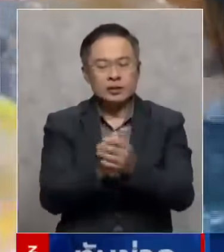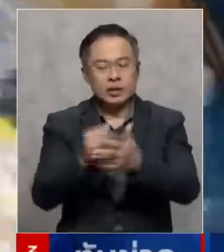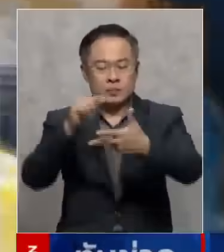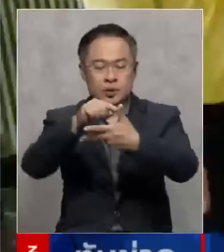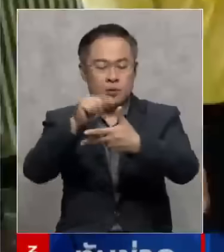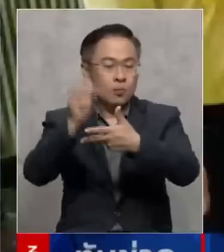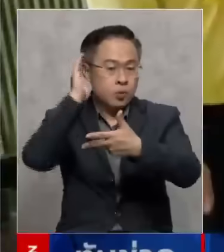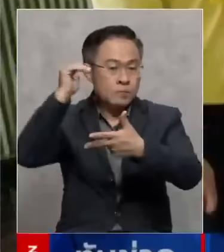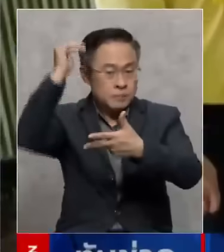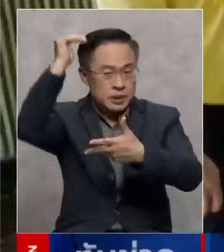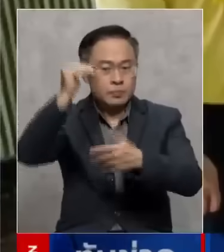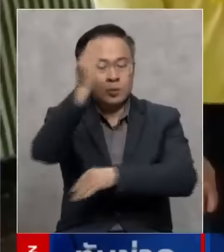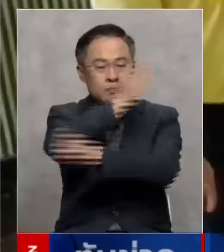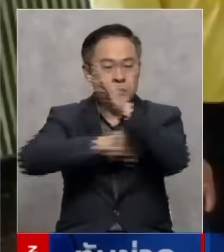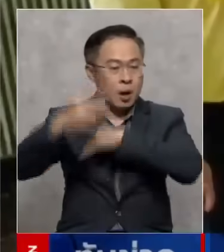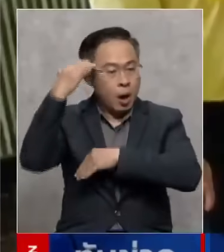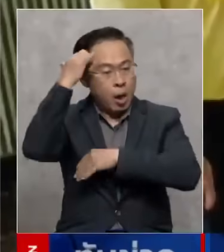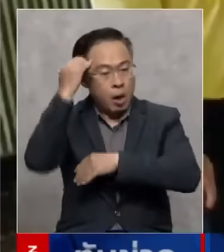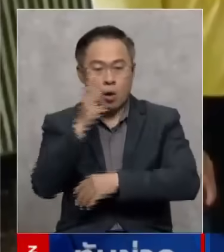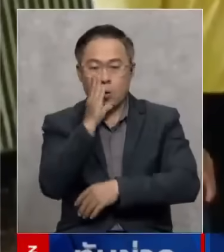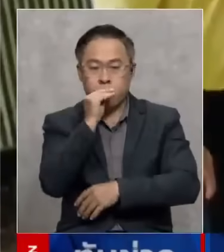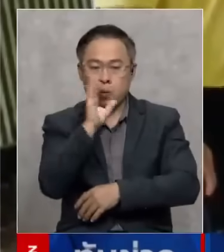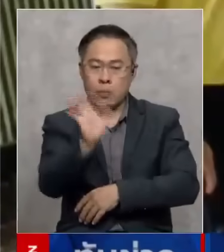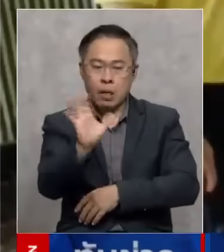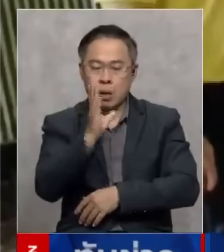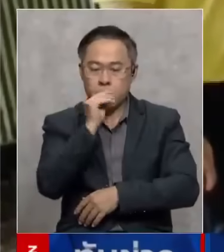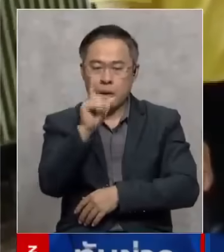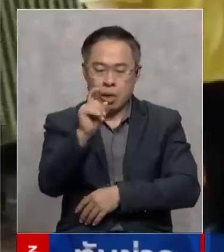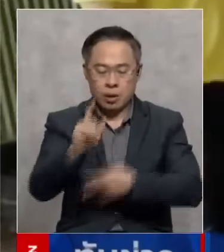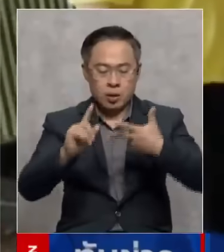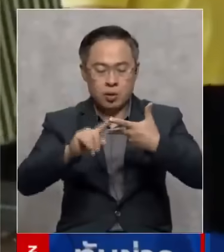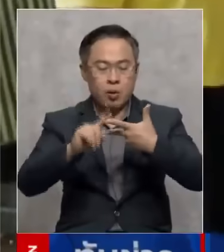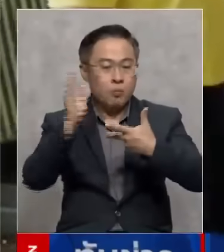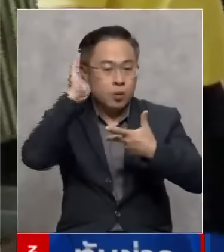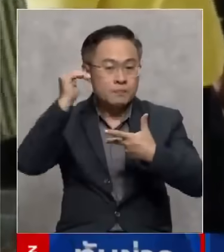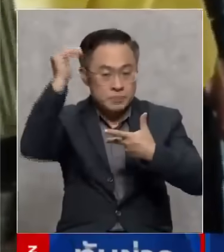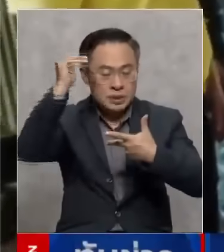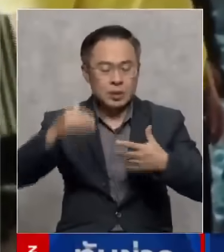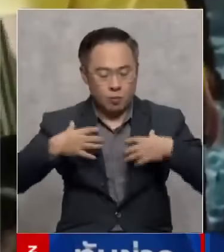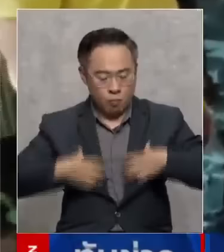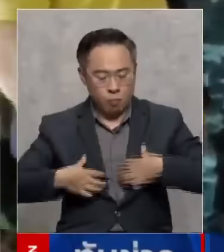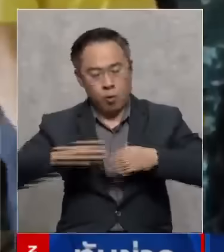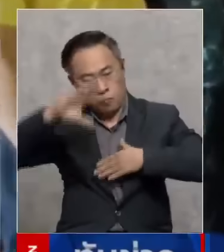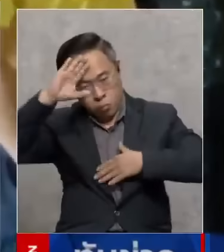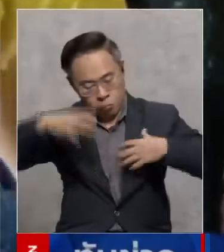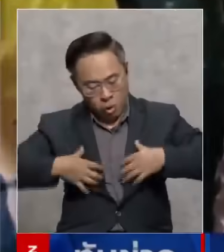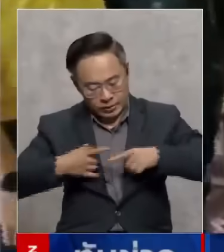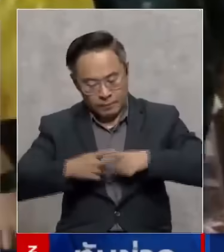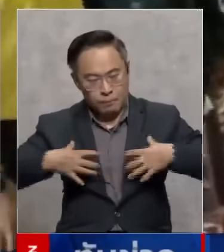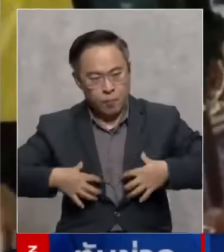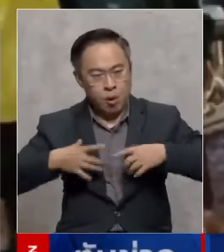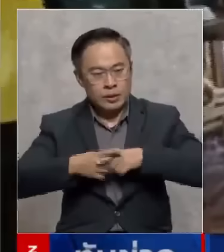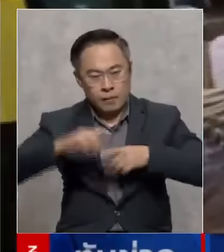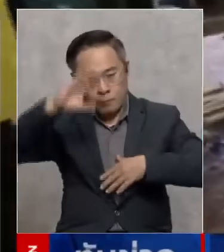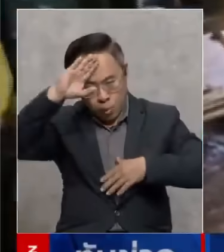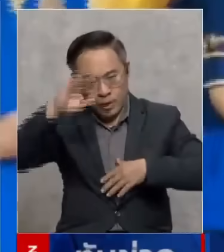พูดไม่ได้ในประพันธ์คนที่ 2อายุ 65ปีก็ป่วยเป็นโรคปอดครับส่วนน้องสาวน้องสาวคนที่ 3